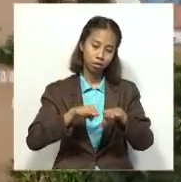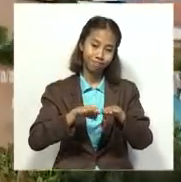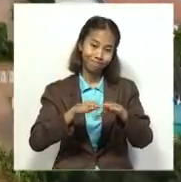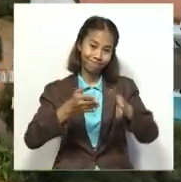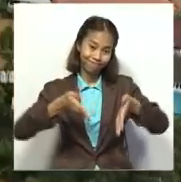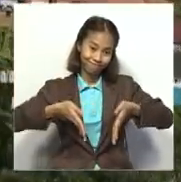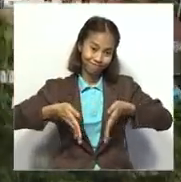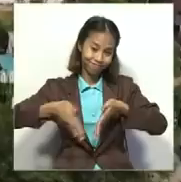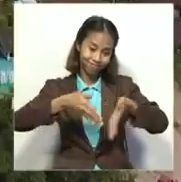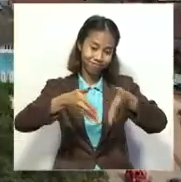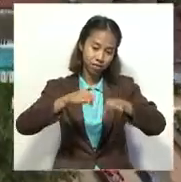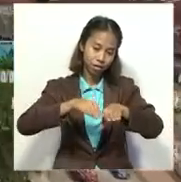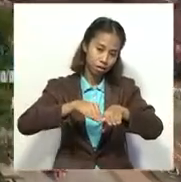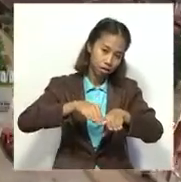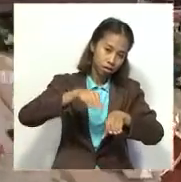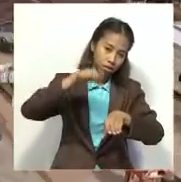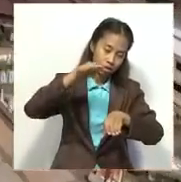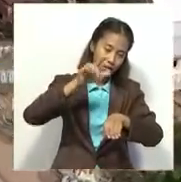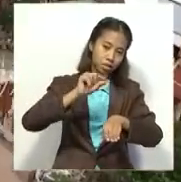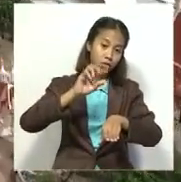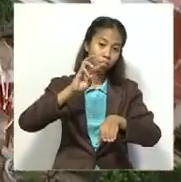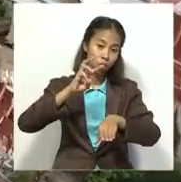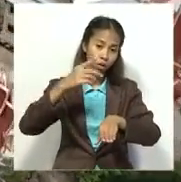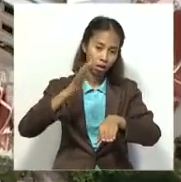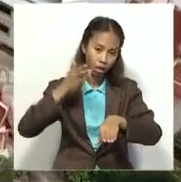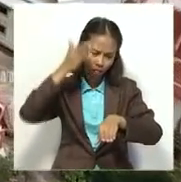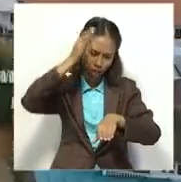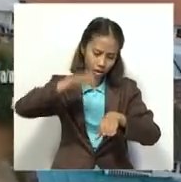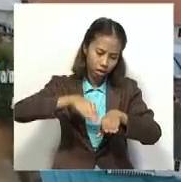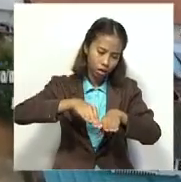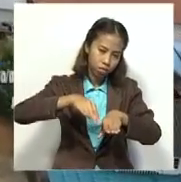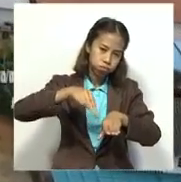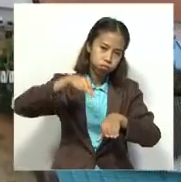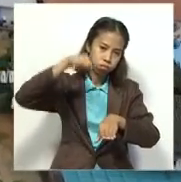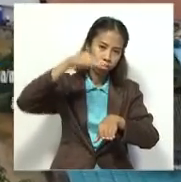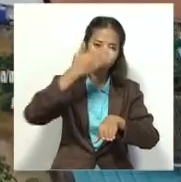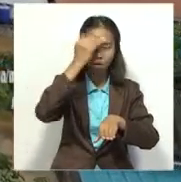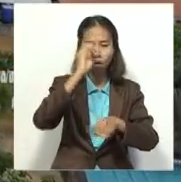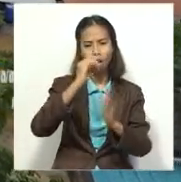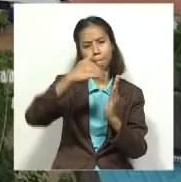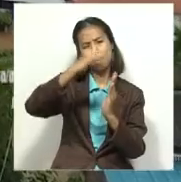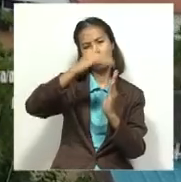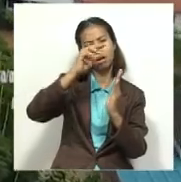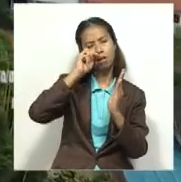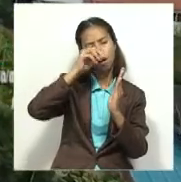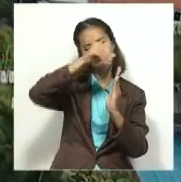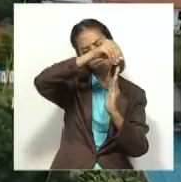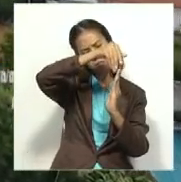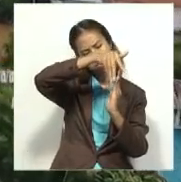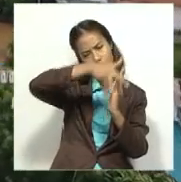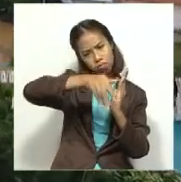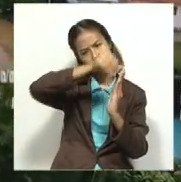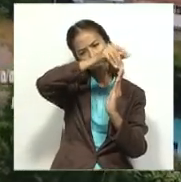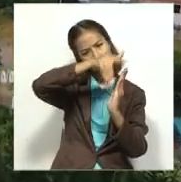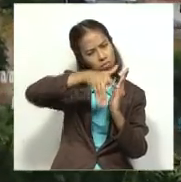ง26เซนติเมตรแล้วก็ยังมีแนวโน้มสูงขึ้นอีกเนื่องจากว่ามวลน้ำจากตอนเหนือยังไหลมาถึงจังหวัดหนองคายอย่าง